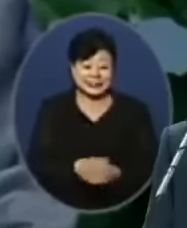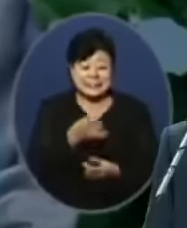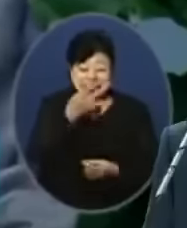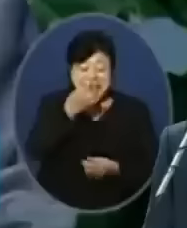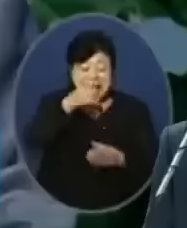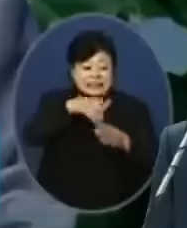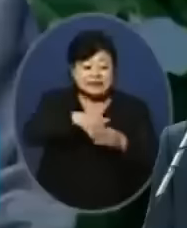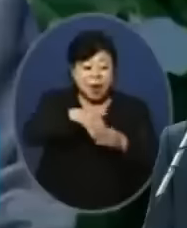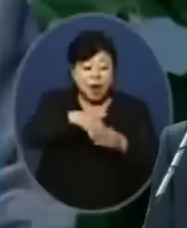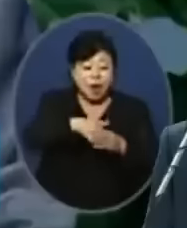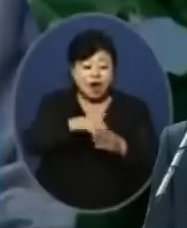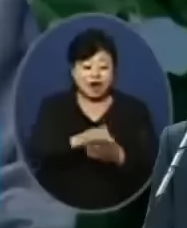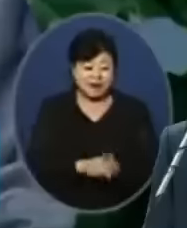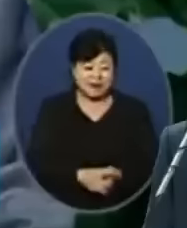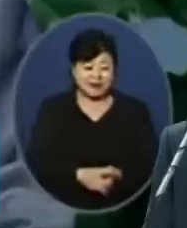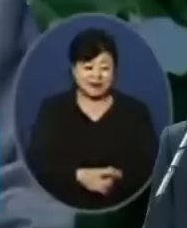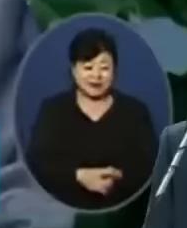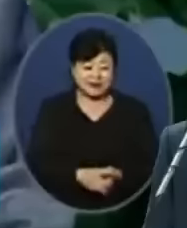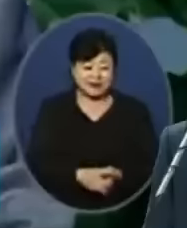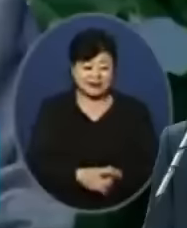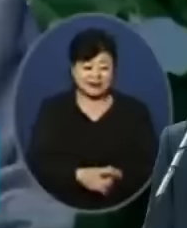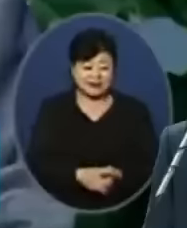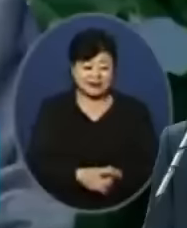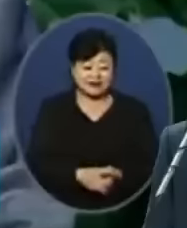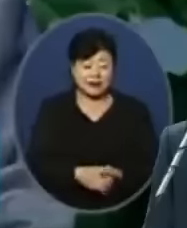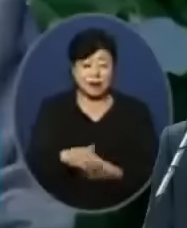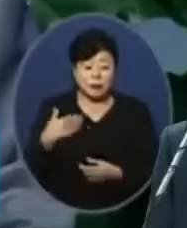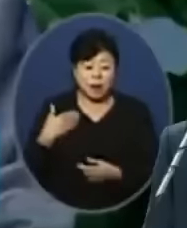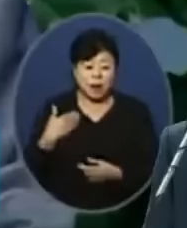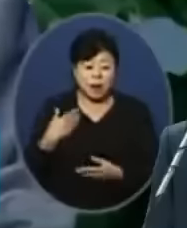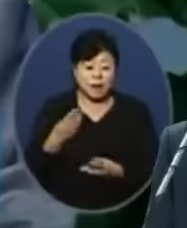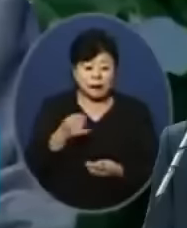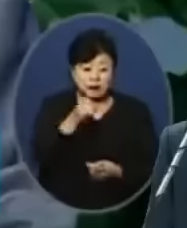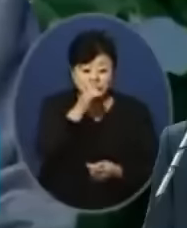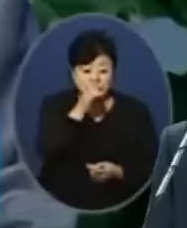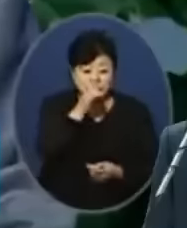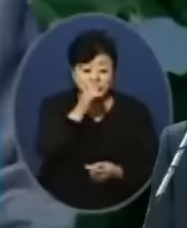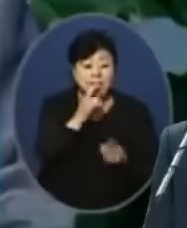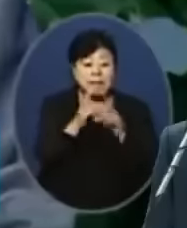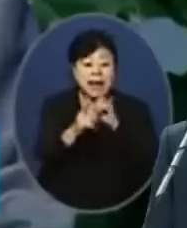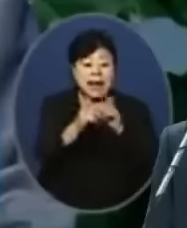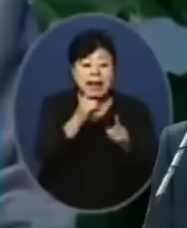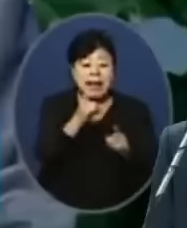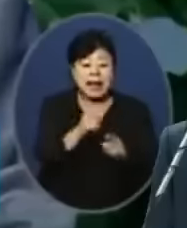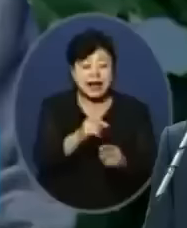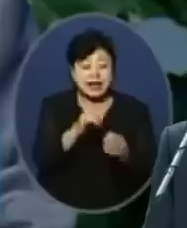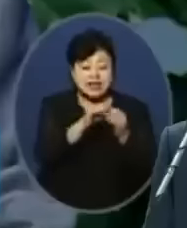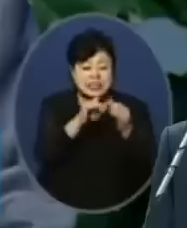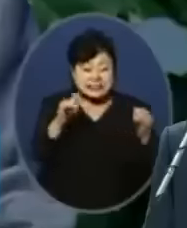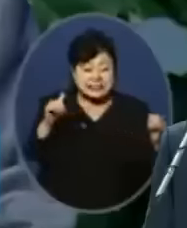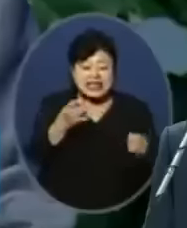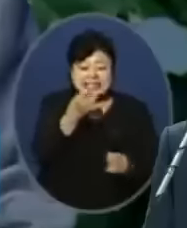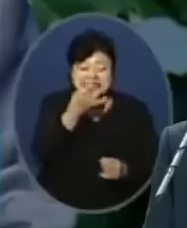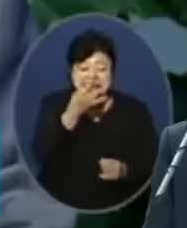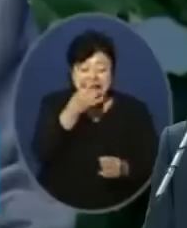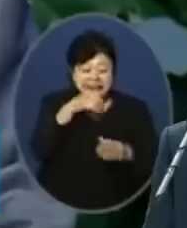씨앗을 심는다는 것을 모르고 있을 때가 많습니다. 말이 인생의